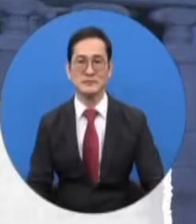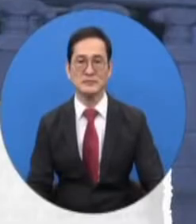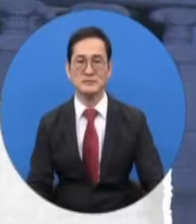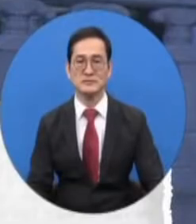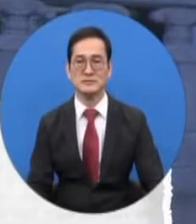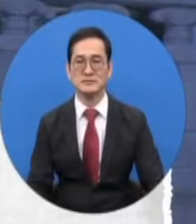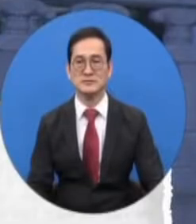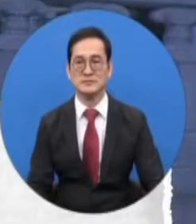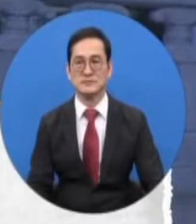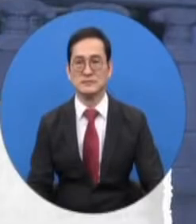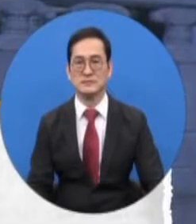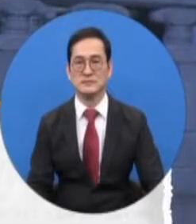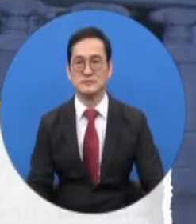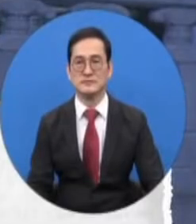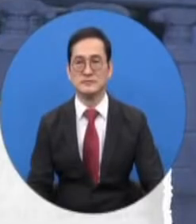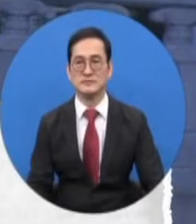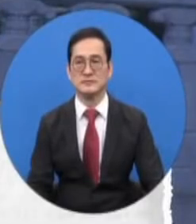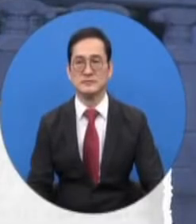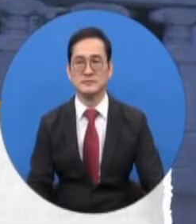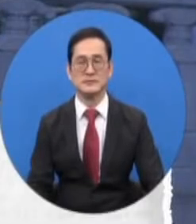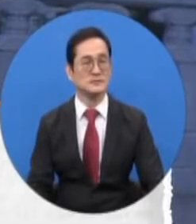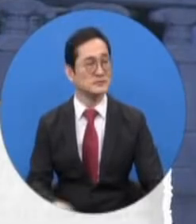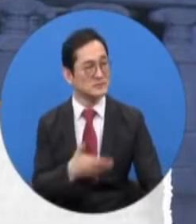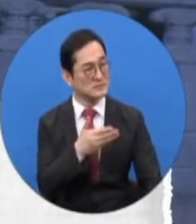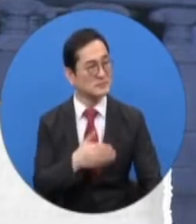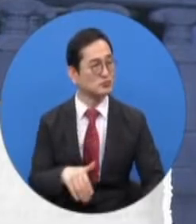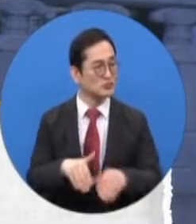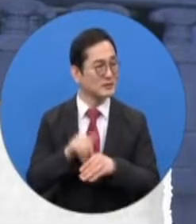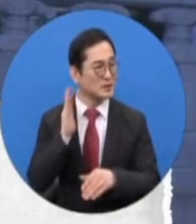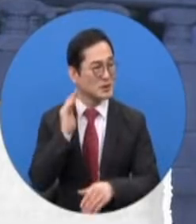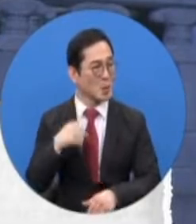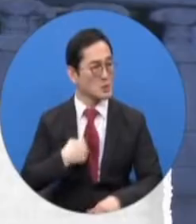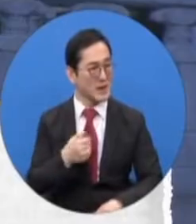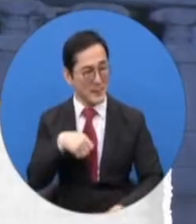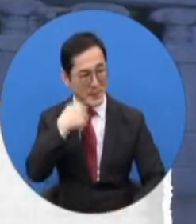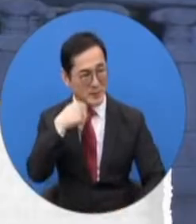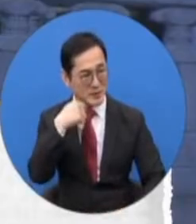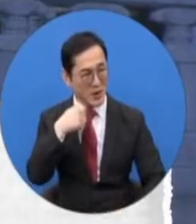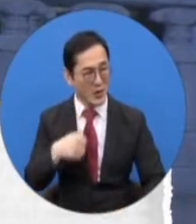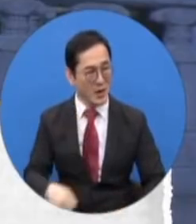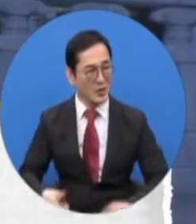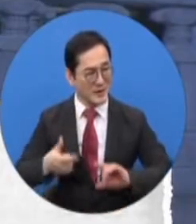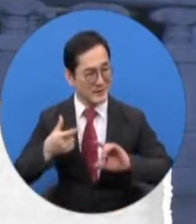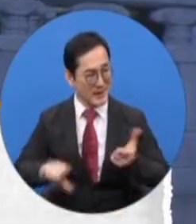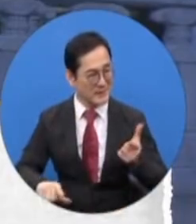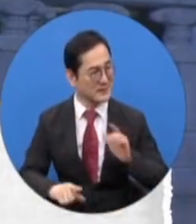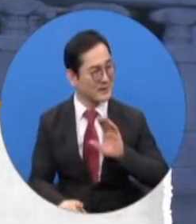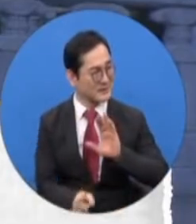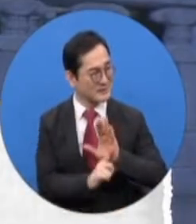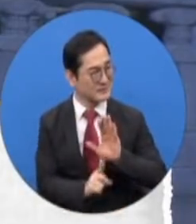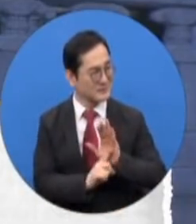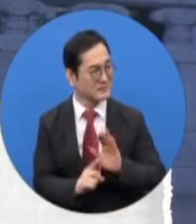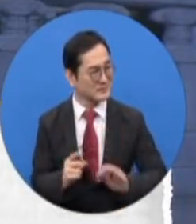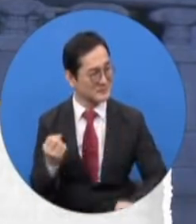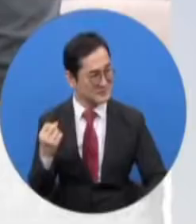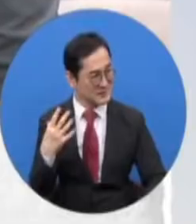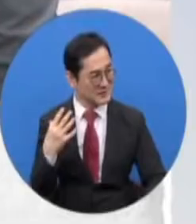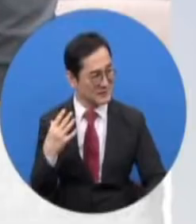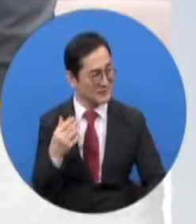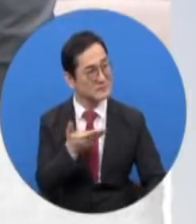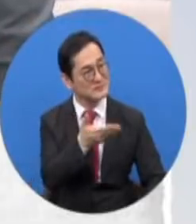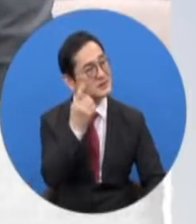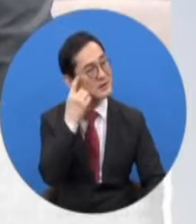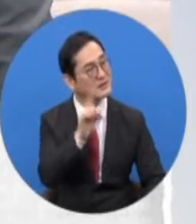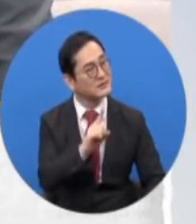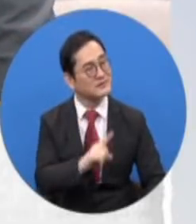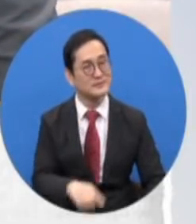네. 문재인 대통령이 가끔씩 이제 혼밥을 하는 것과 관련해서 좀 대비되기 위한 것도 있어 보인다라는 박 변호사님의 네. 분석에 대해서